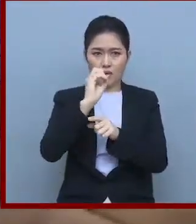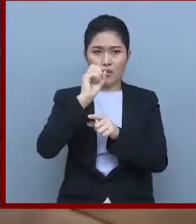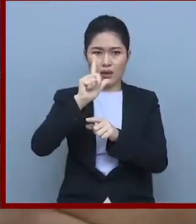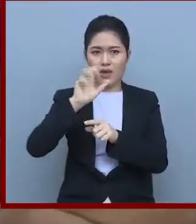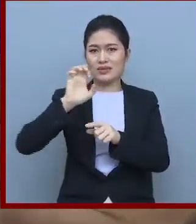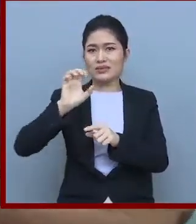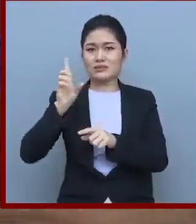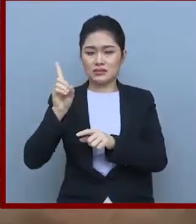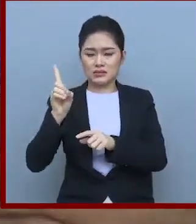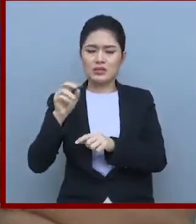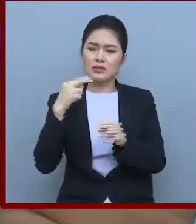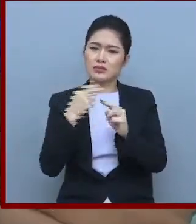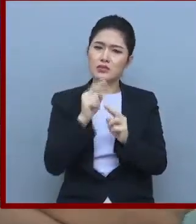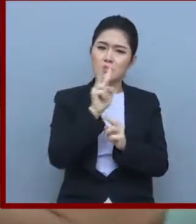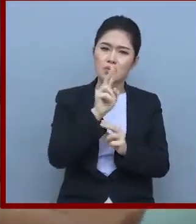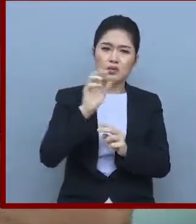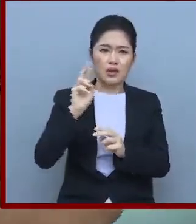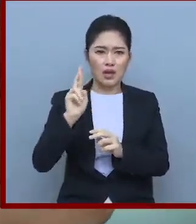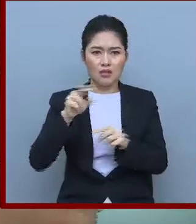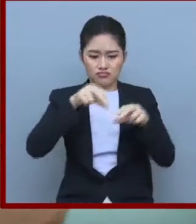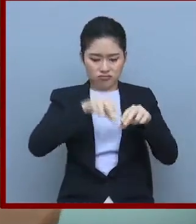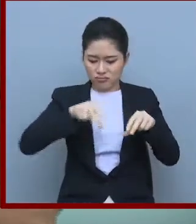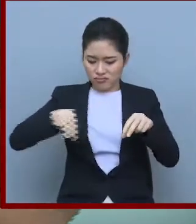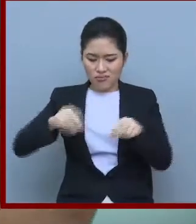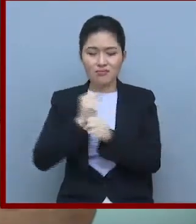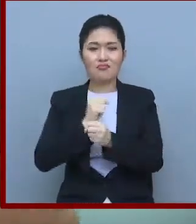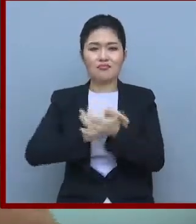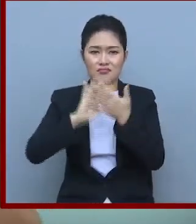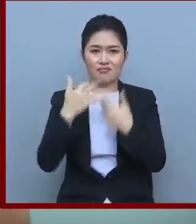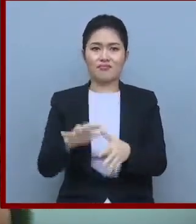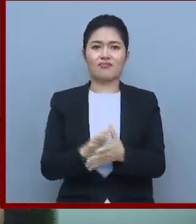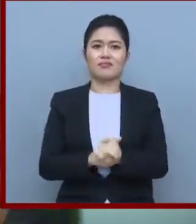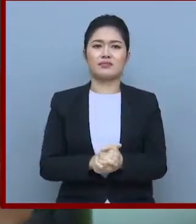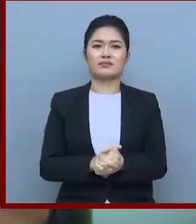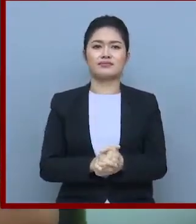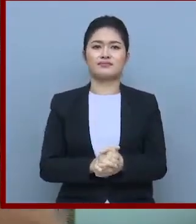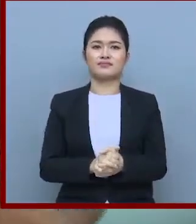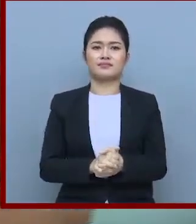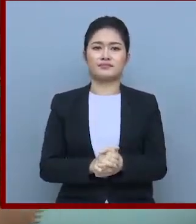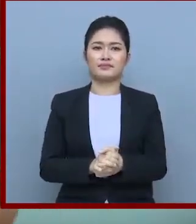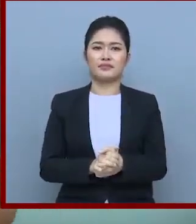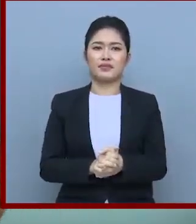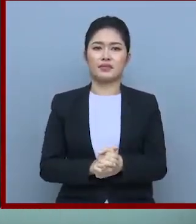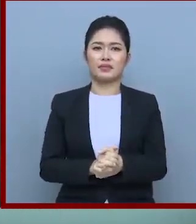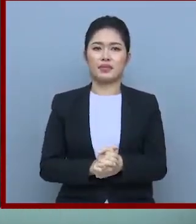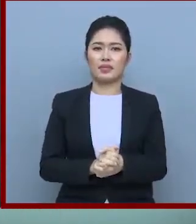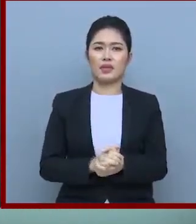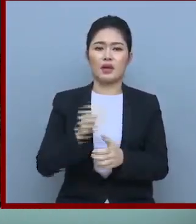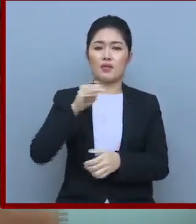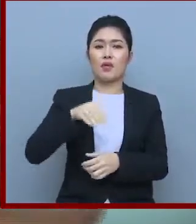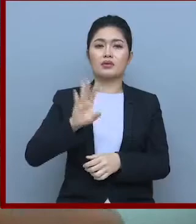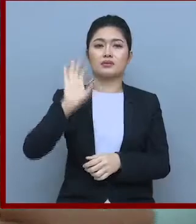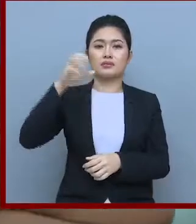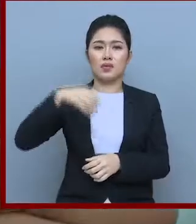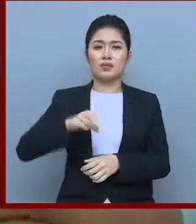วก VR นะครับแล้วก็ขาต่อนะครับที่เขาทำไว้สำเร็จรูปอยู่แล้วนะครับอันนี้เป็นบอร์ดของบริษั